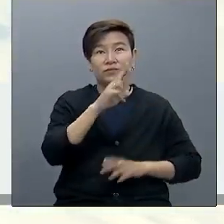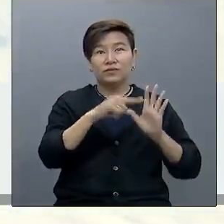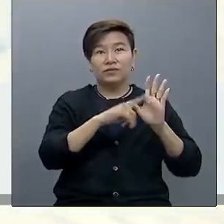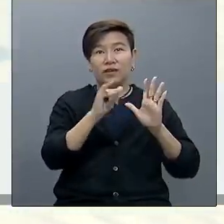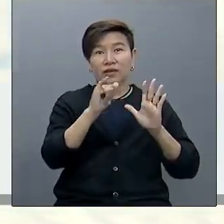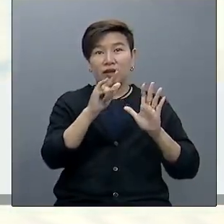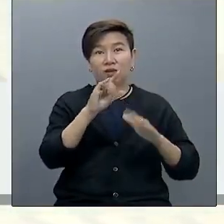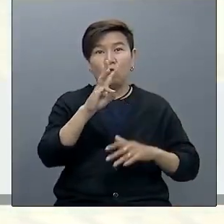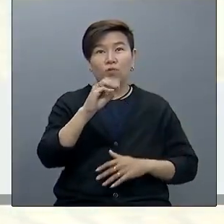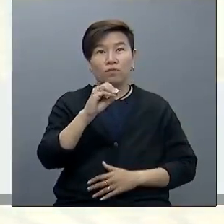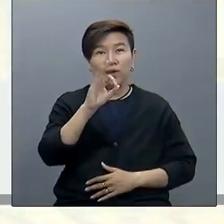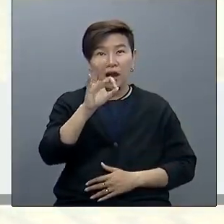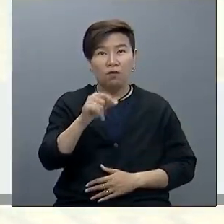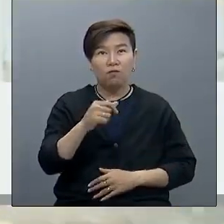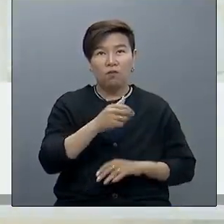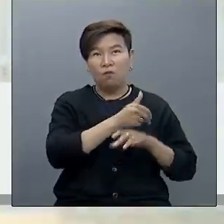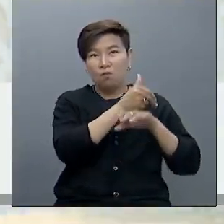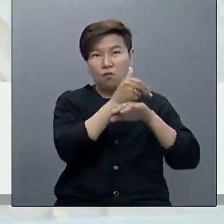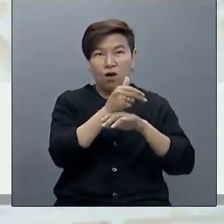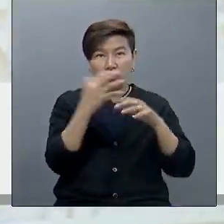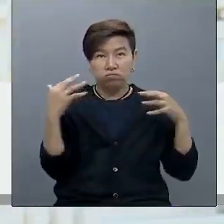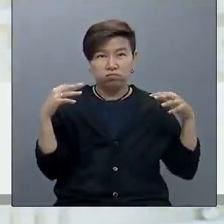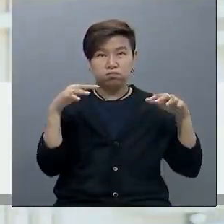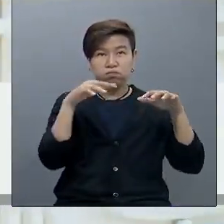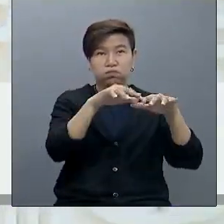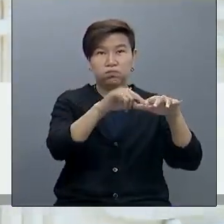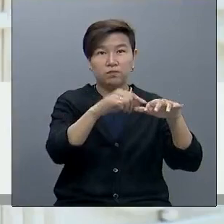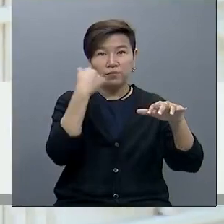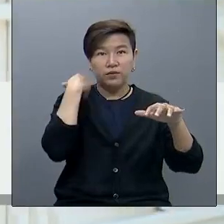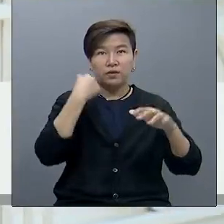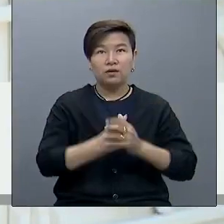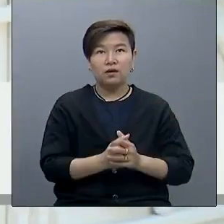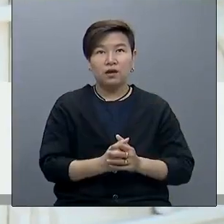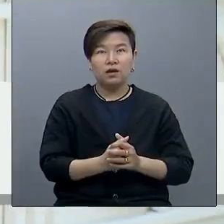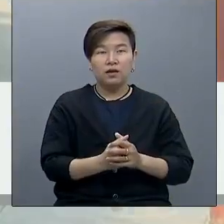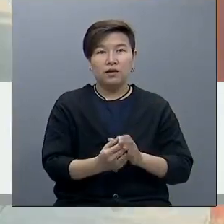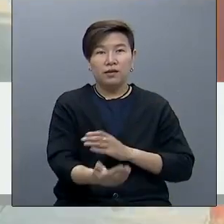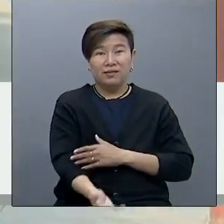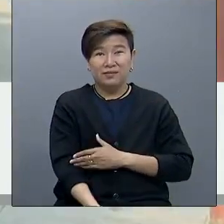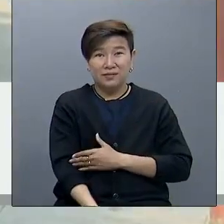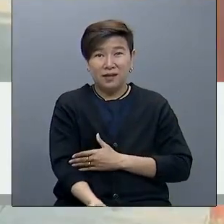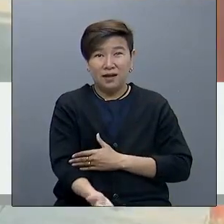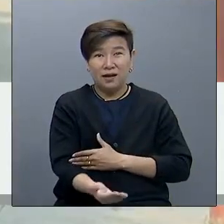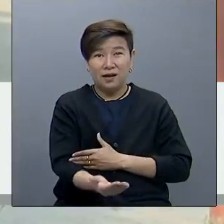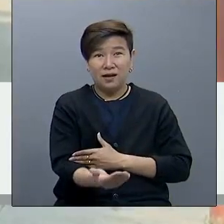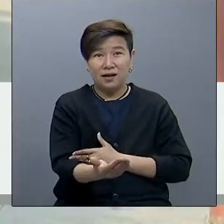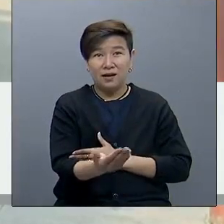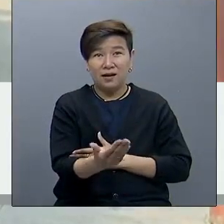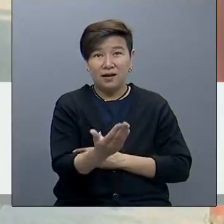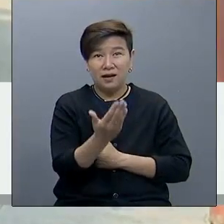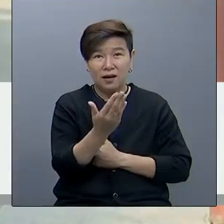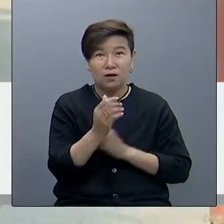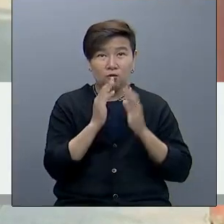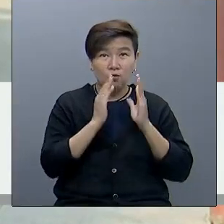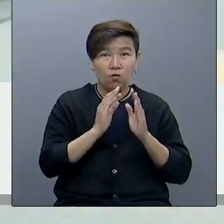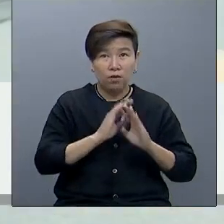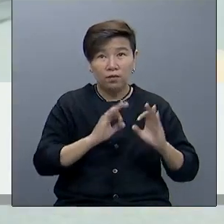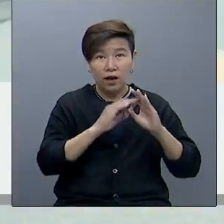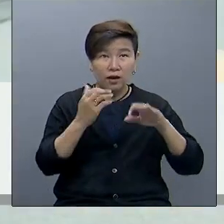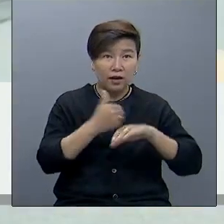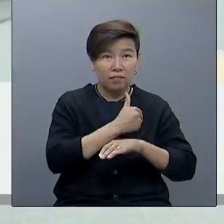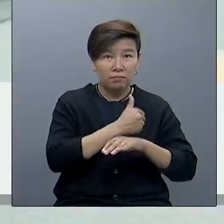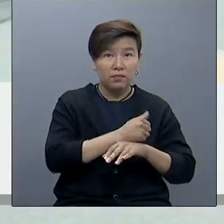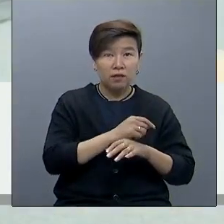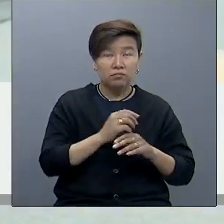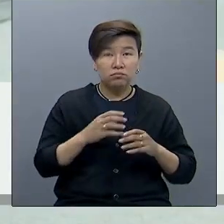องทัพสื่อมวลชนที่เฝ้าติดตามและทำข่าวแต่ว่าตลอดช่วงเช้าวันนี้ค่ะยังไม่มีบุคคลสำคัญทางการเมืองหรือว่าคนในครอบครัว